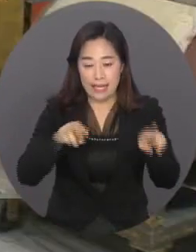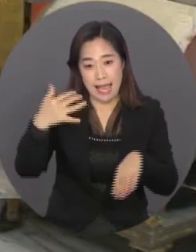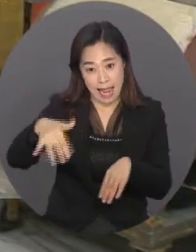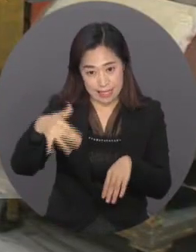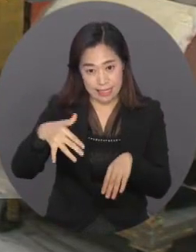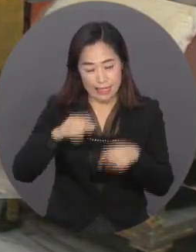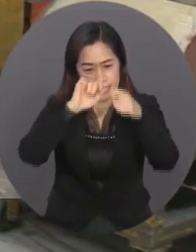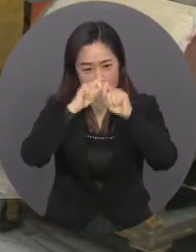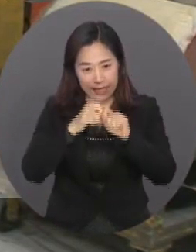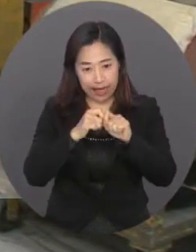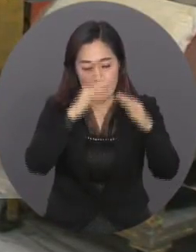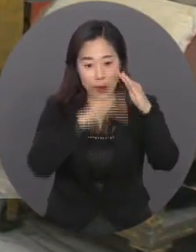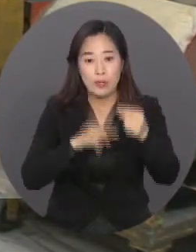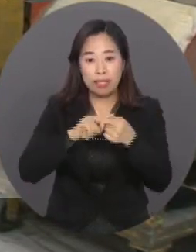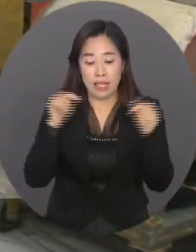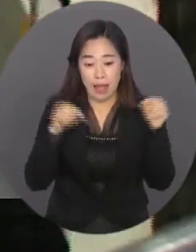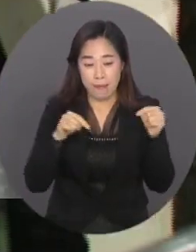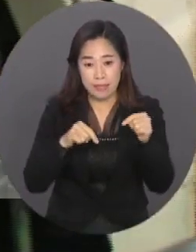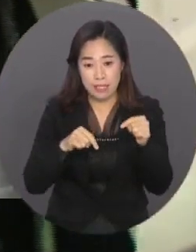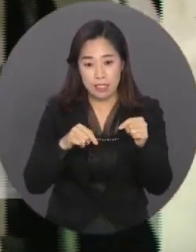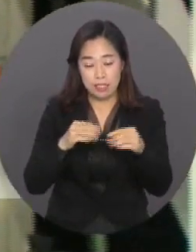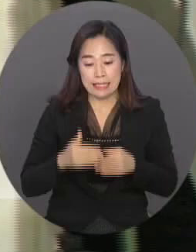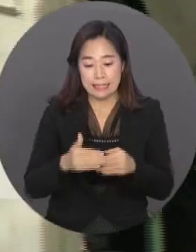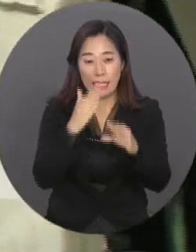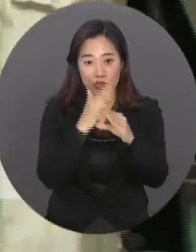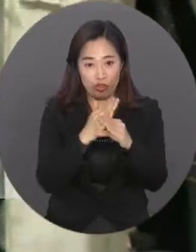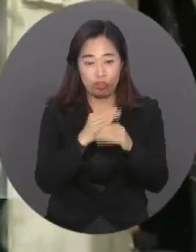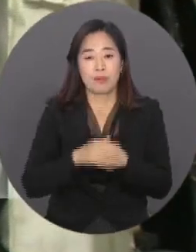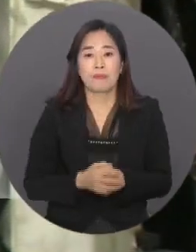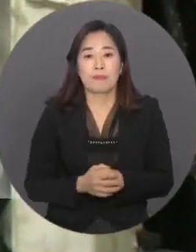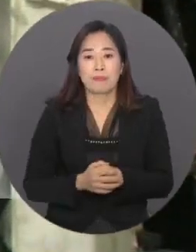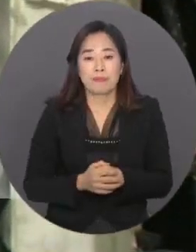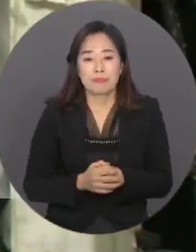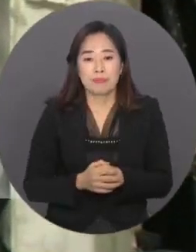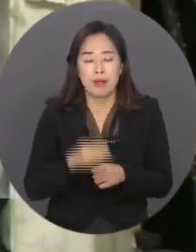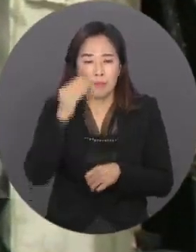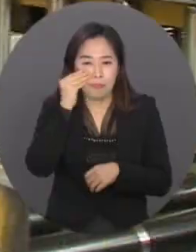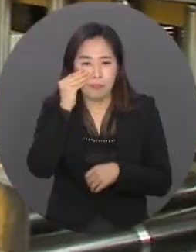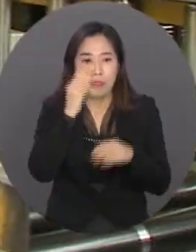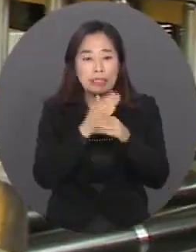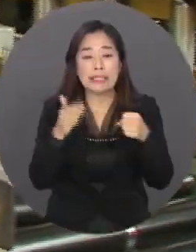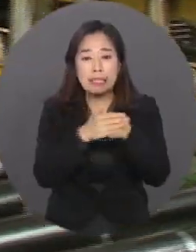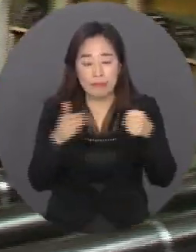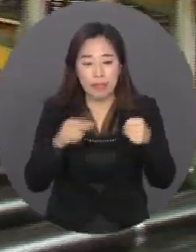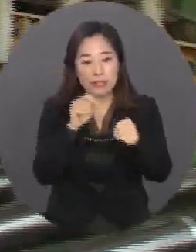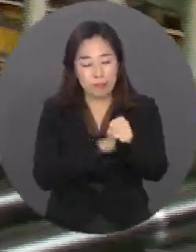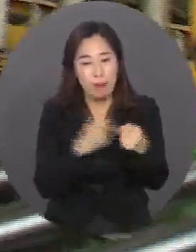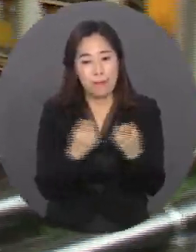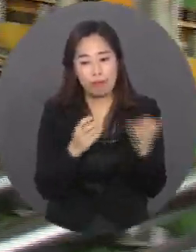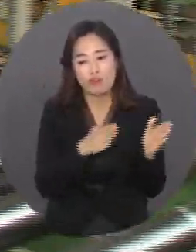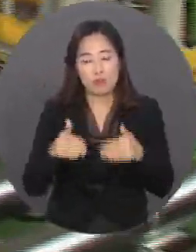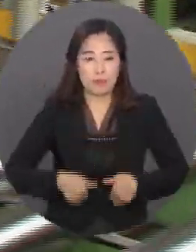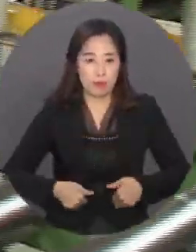조율하고 있는 것이라고 밝혔지만 이전 사업이 1년 넘게 지지부진한 만큼 특단의 대책이 필요하다는 목소리가 커지고